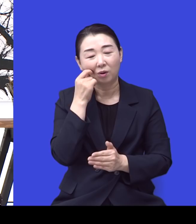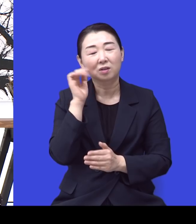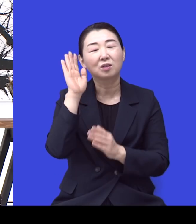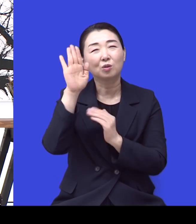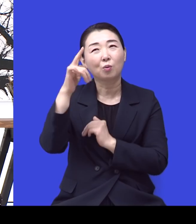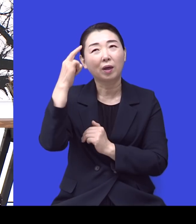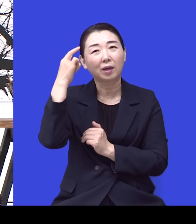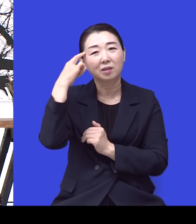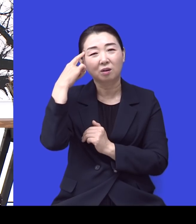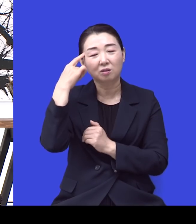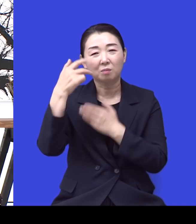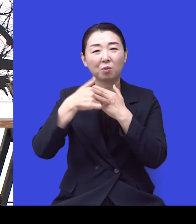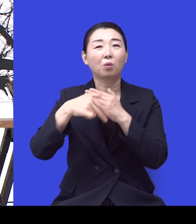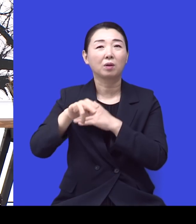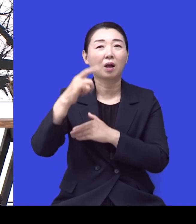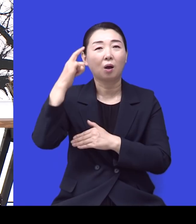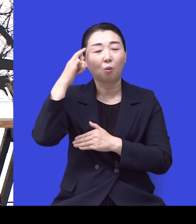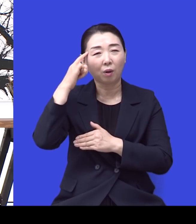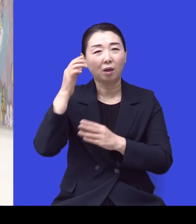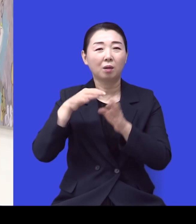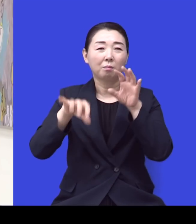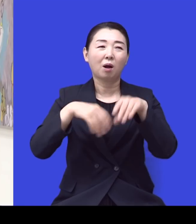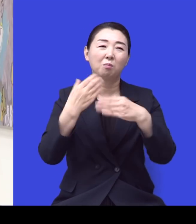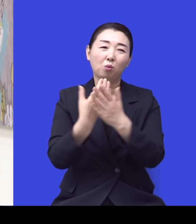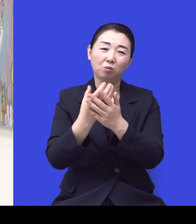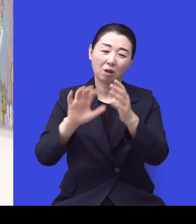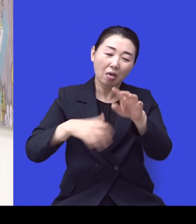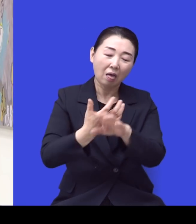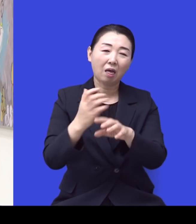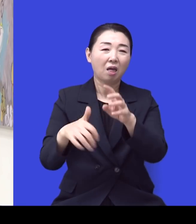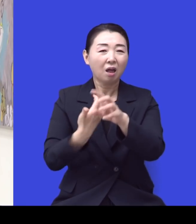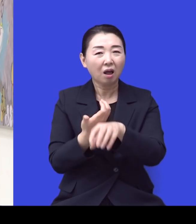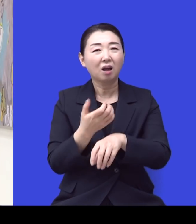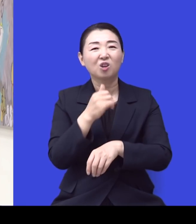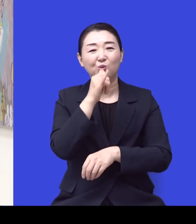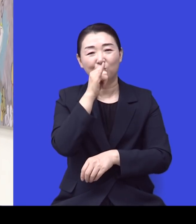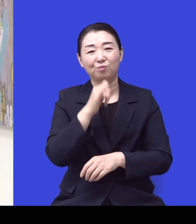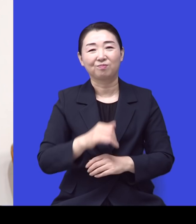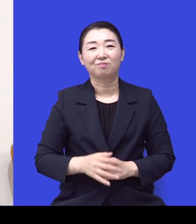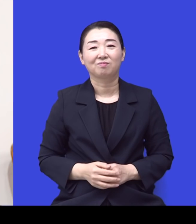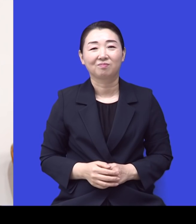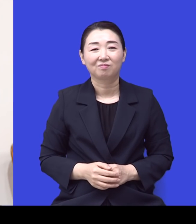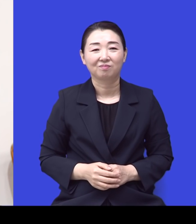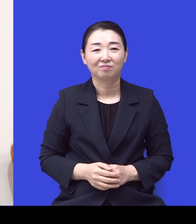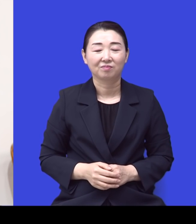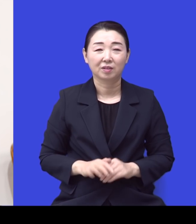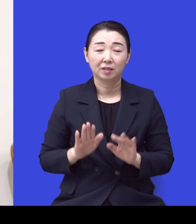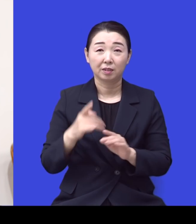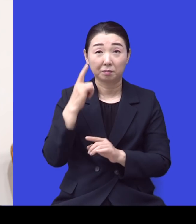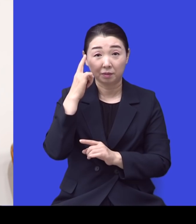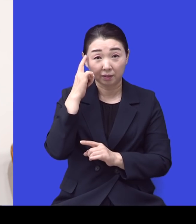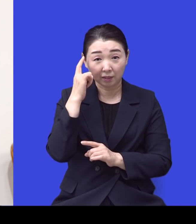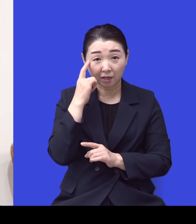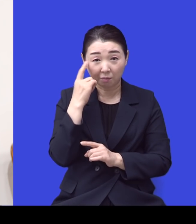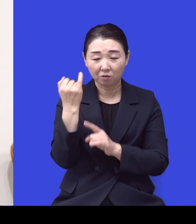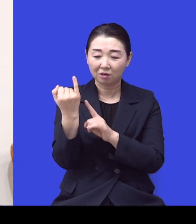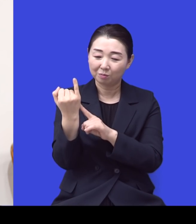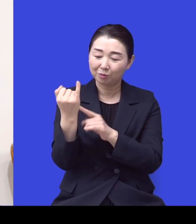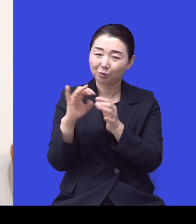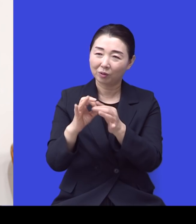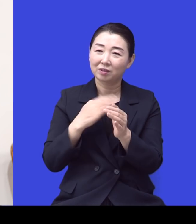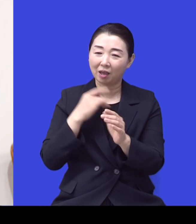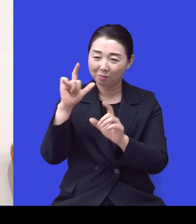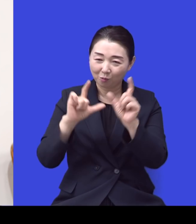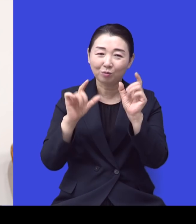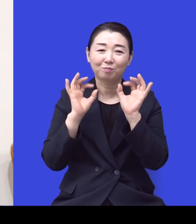됐어요. 아. 너무 마을에서 행패를 부리시고 예. 막 이러니까. 예. 근데 지금 생각하면 그분을 통해서 저의 모습도 보게